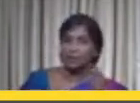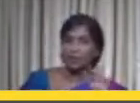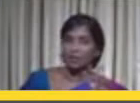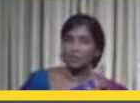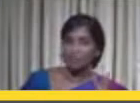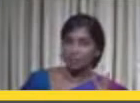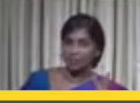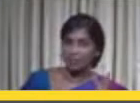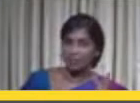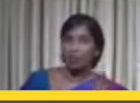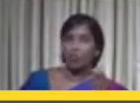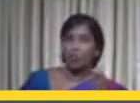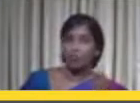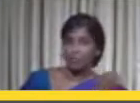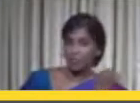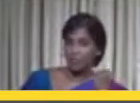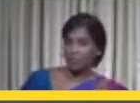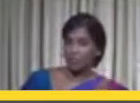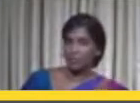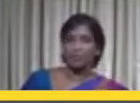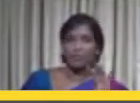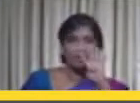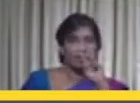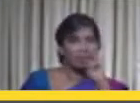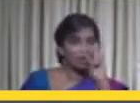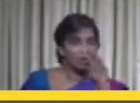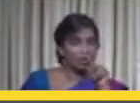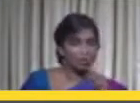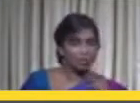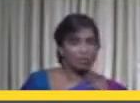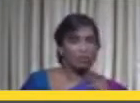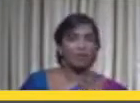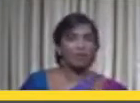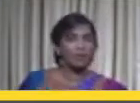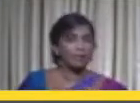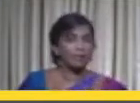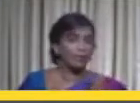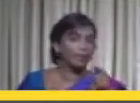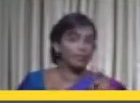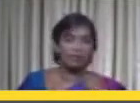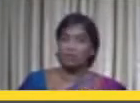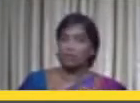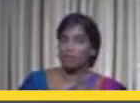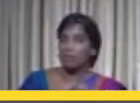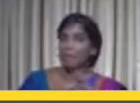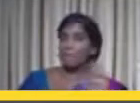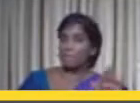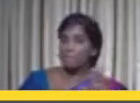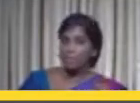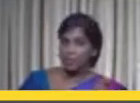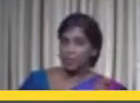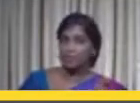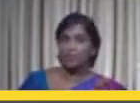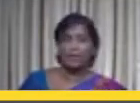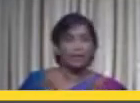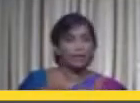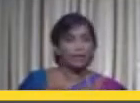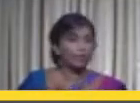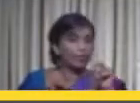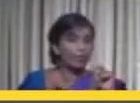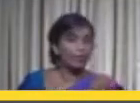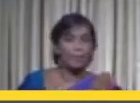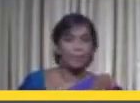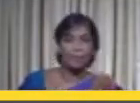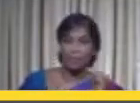तीन मुदल बल तल हतलिस्तने तीन कैबिनेट तमाइ आंडू पालने करे कैबिनेट मंडले बल तल